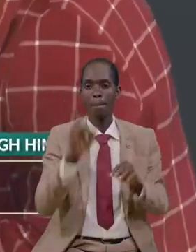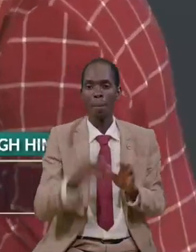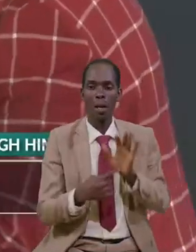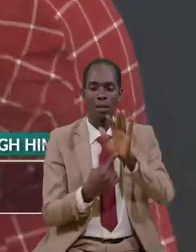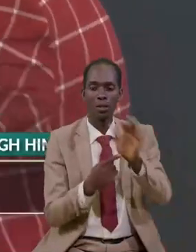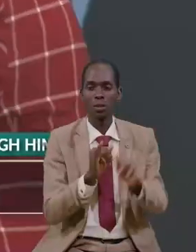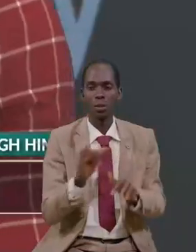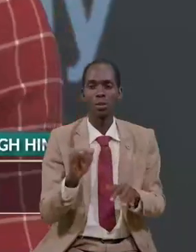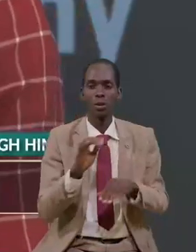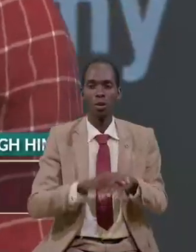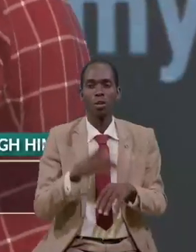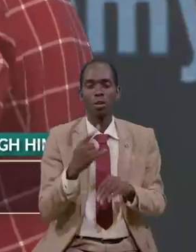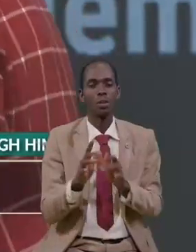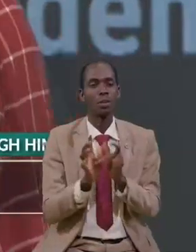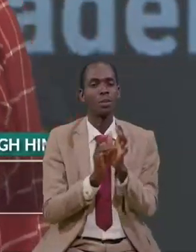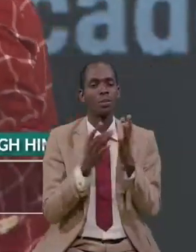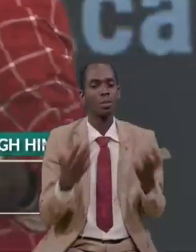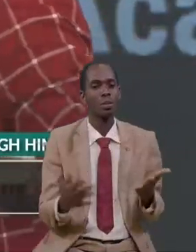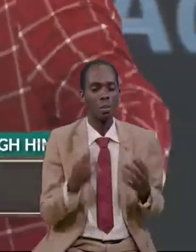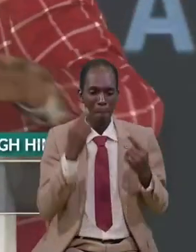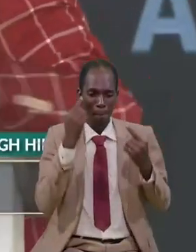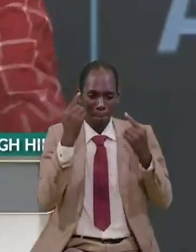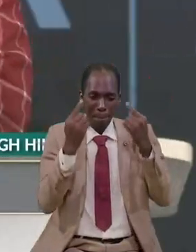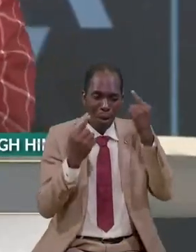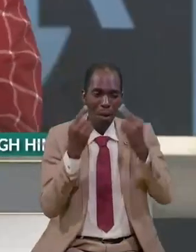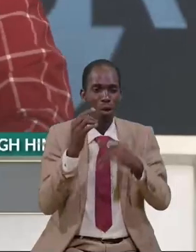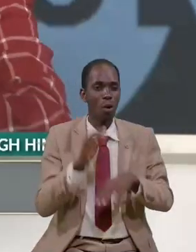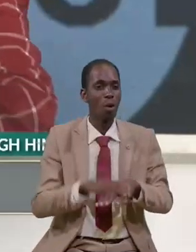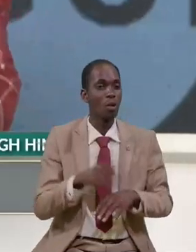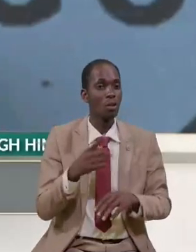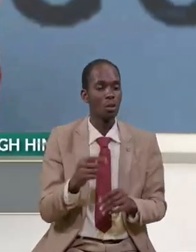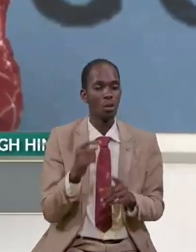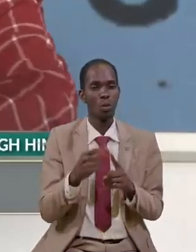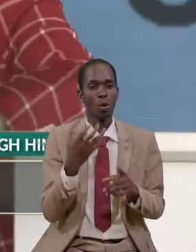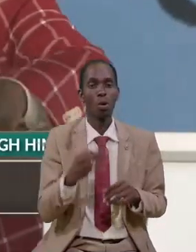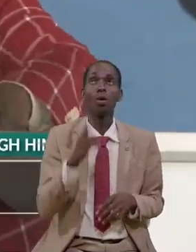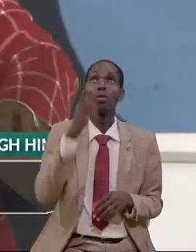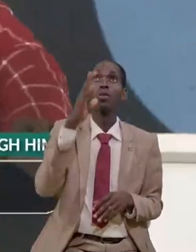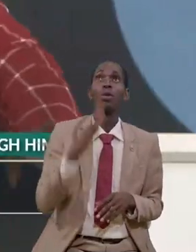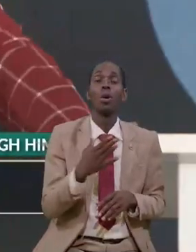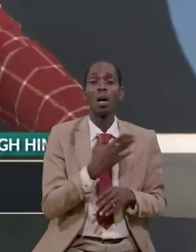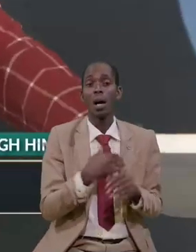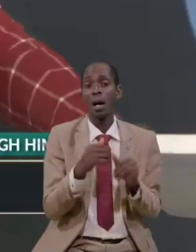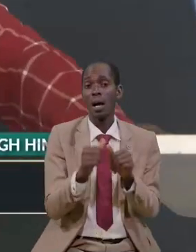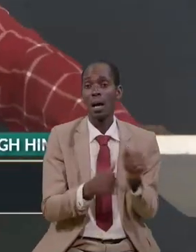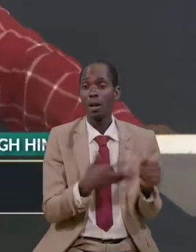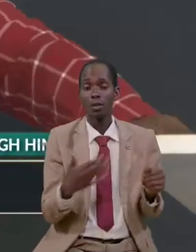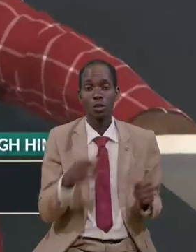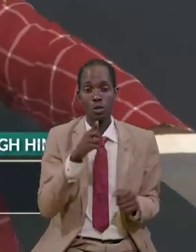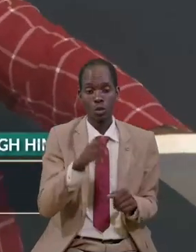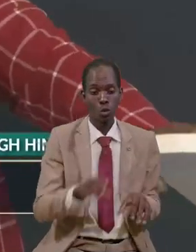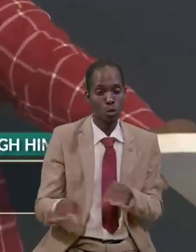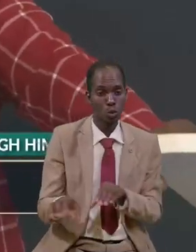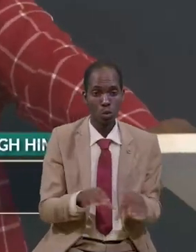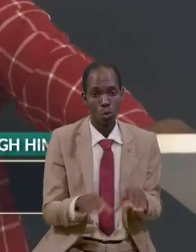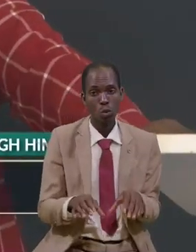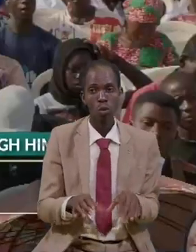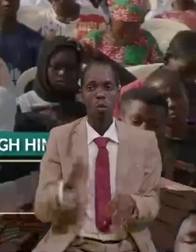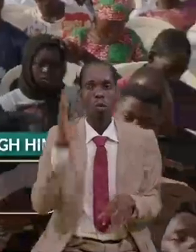En méditant les Écritures, méditer la parole de Dieu et tout ce que tu feras